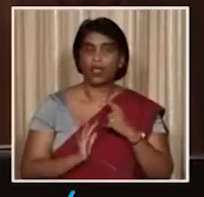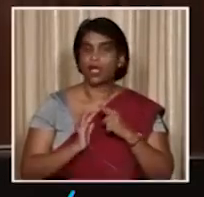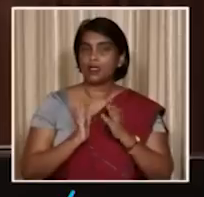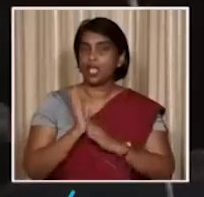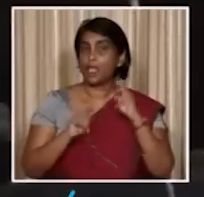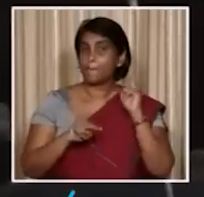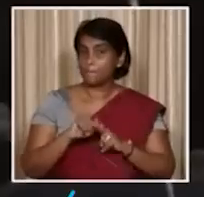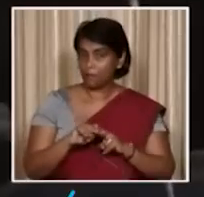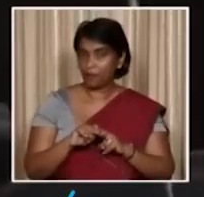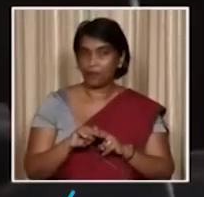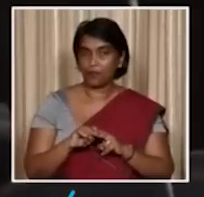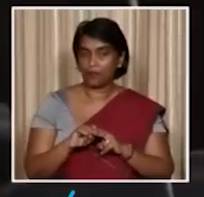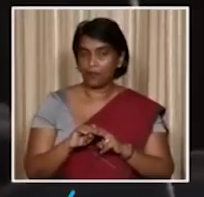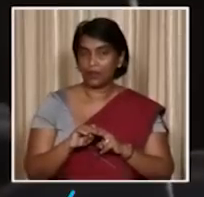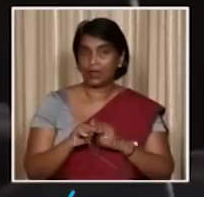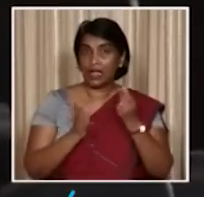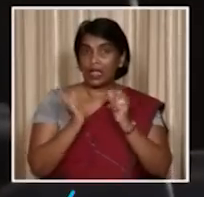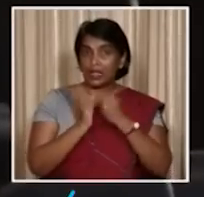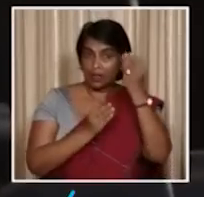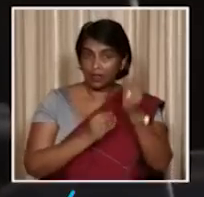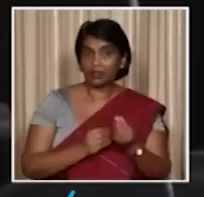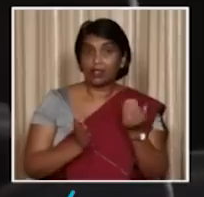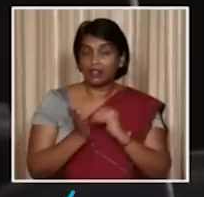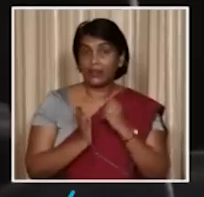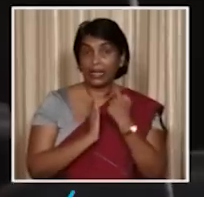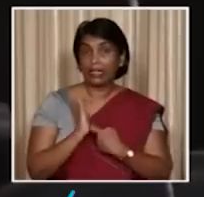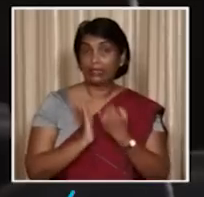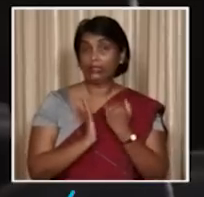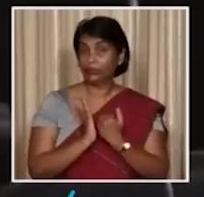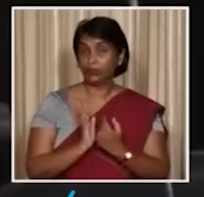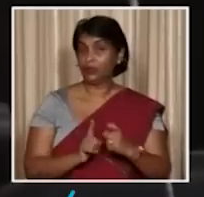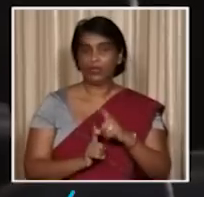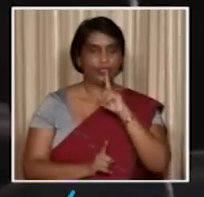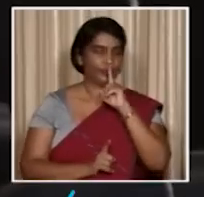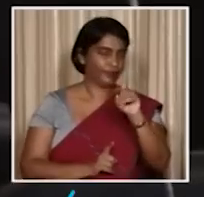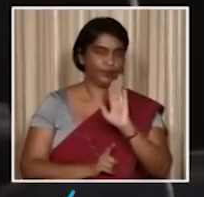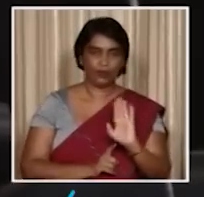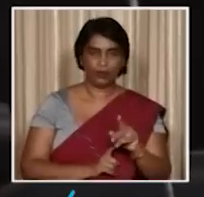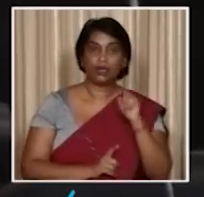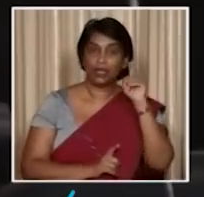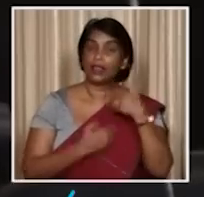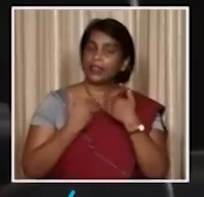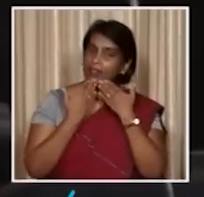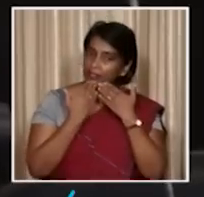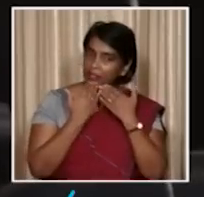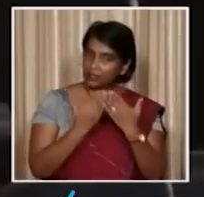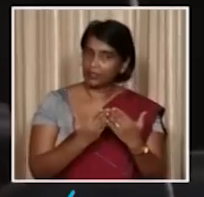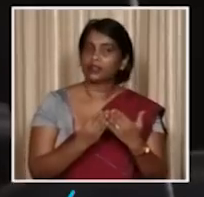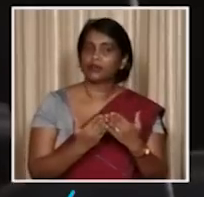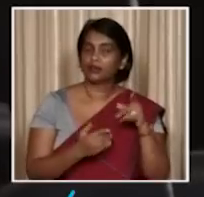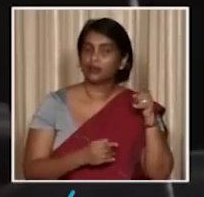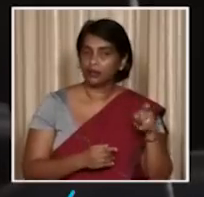IMF එකට මේ එන්න තියෙන ණය වලට තව කොන්දේසි වැඩි කරන්න කියලා කිව්වේ නැහැ අත වශයෙන්ම ඔවුන්ට ස්තුති කරා එතන